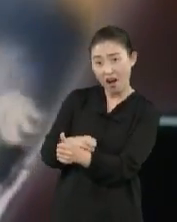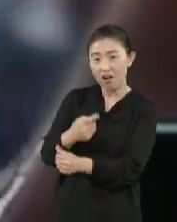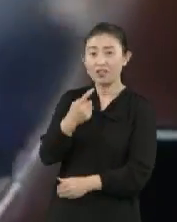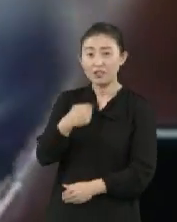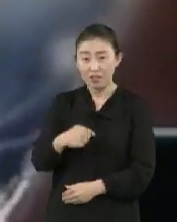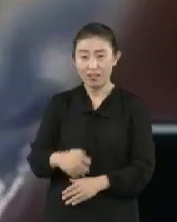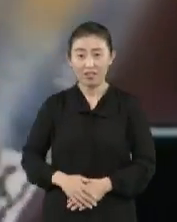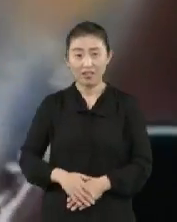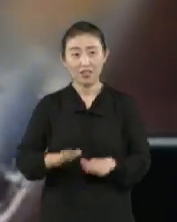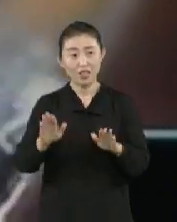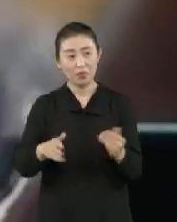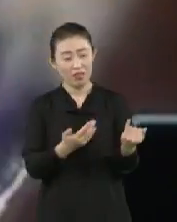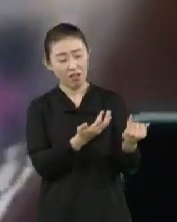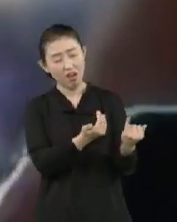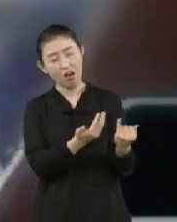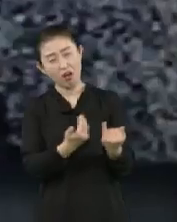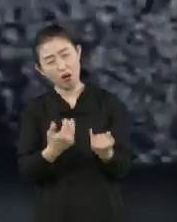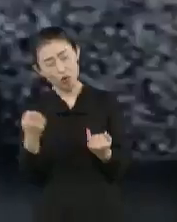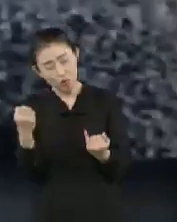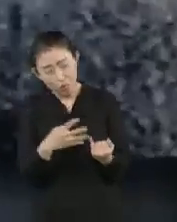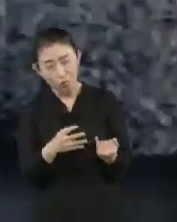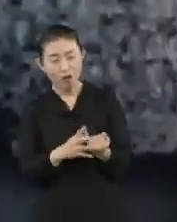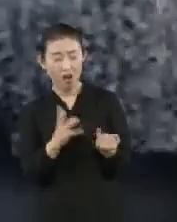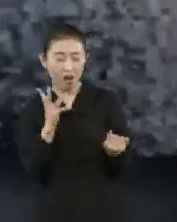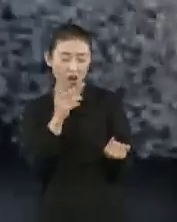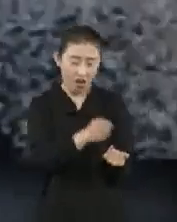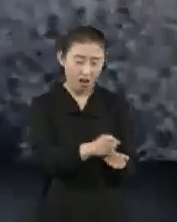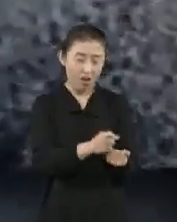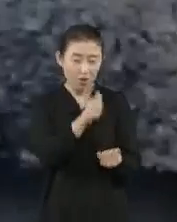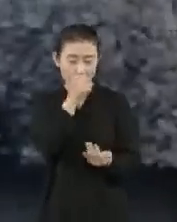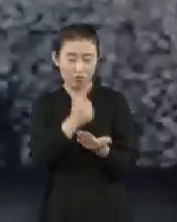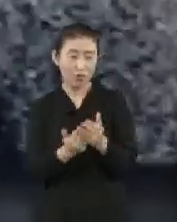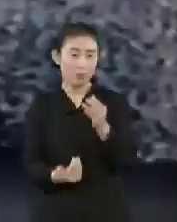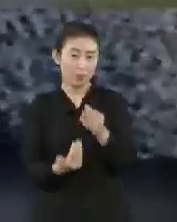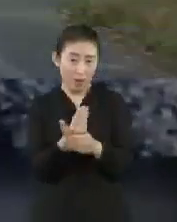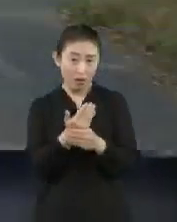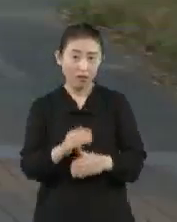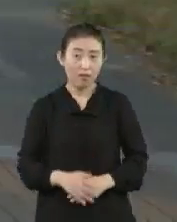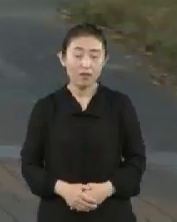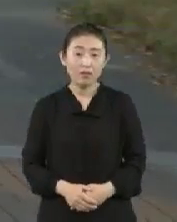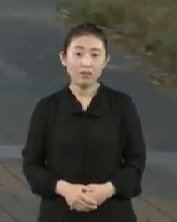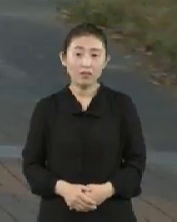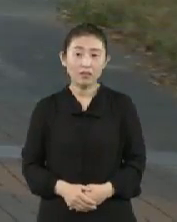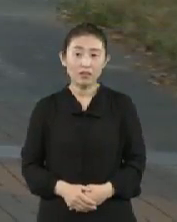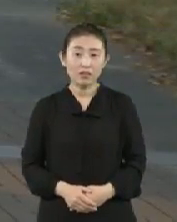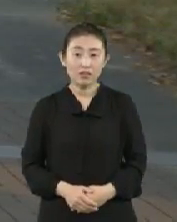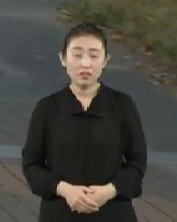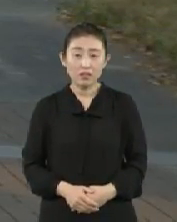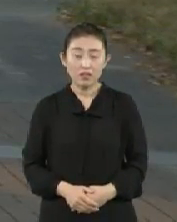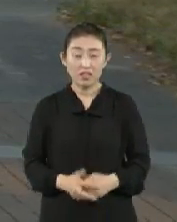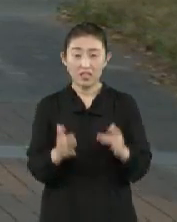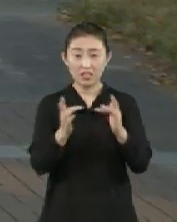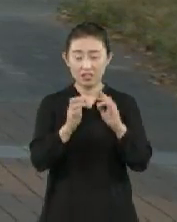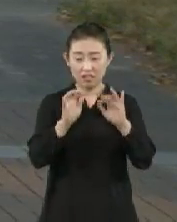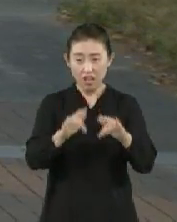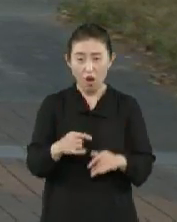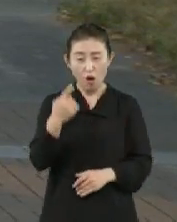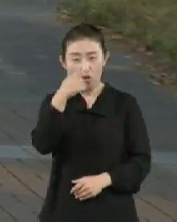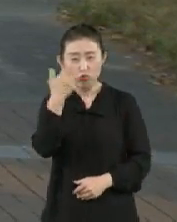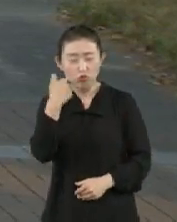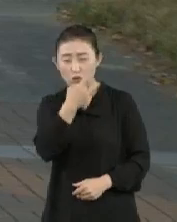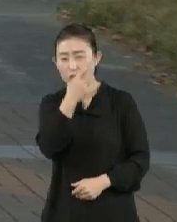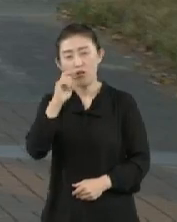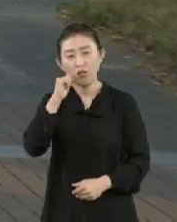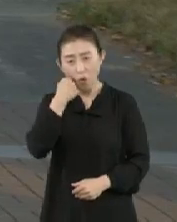이후 이번엔 여성을 상대로 또다시 조건 만남 강력 범죄가 발생한 상황. 신원 확인이 어려운 채팅 앱을 악용해